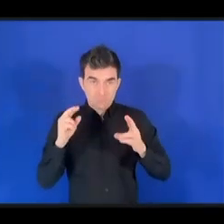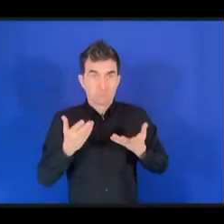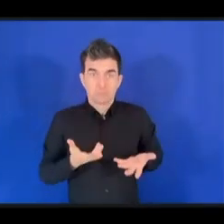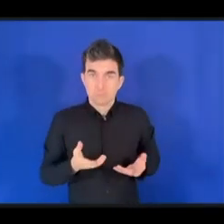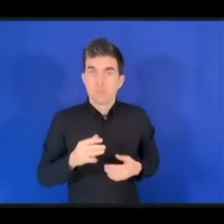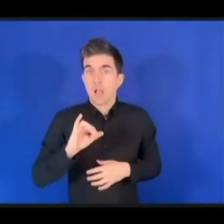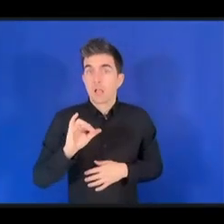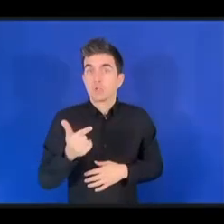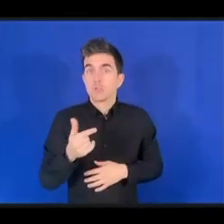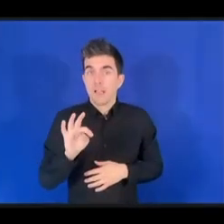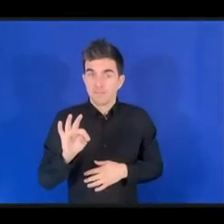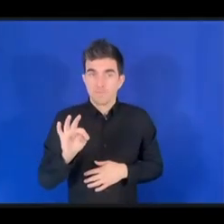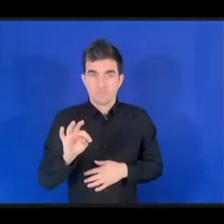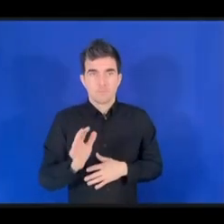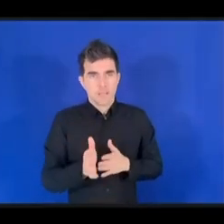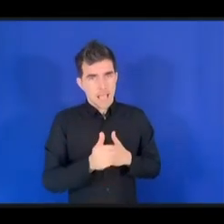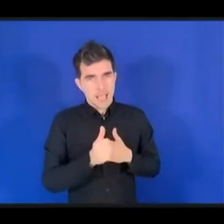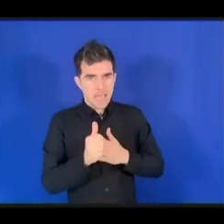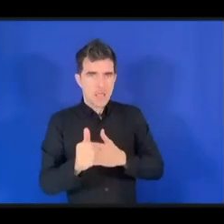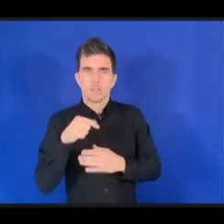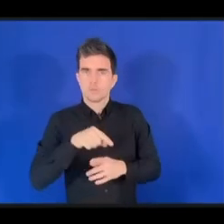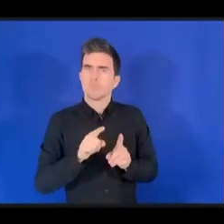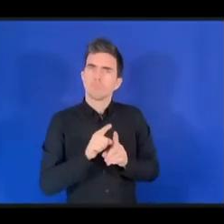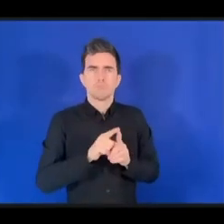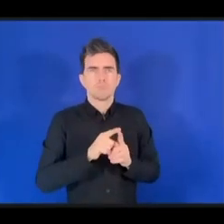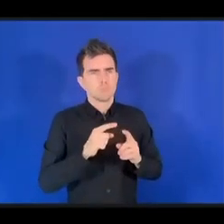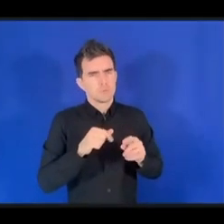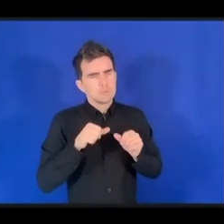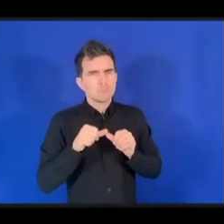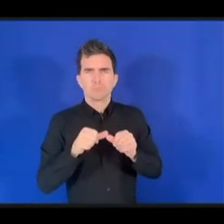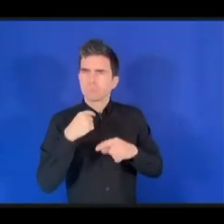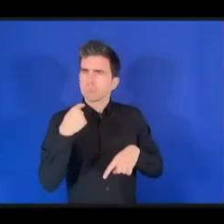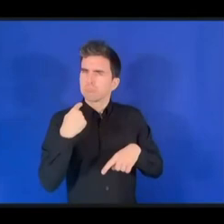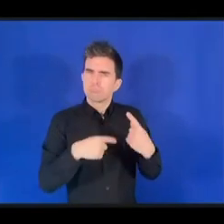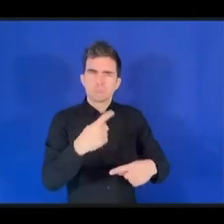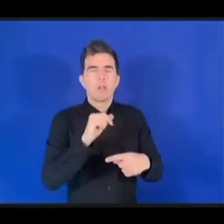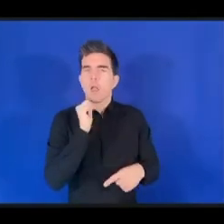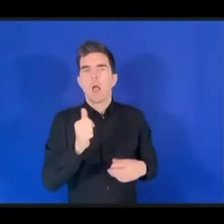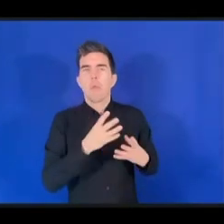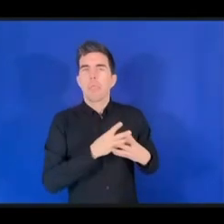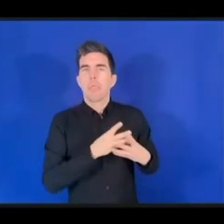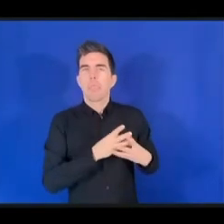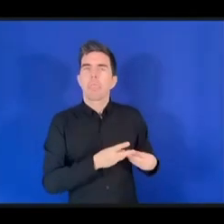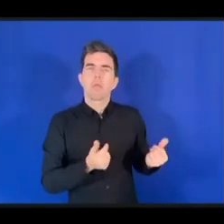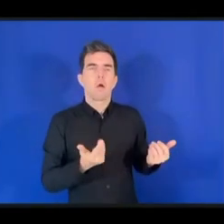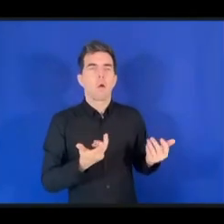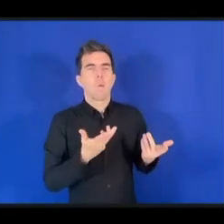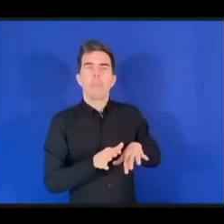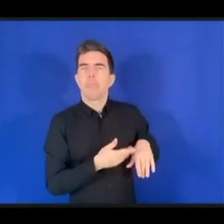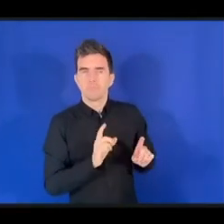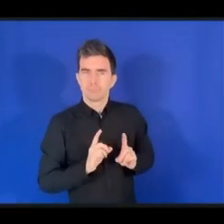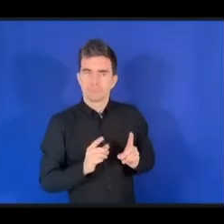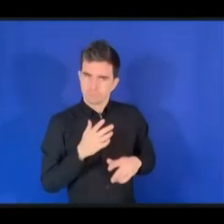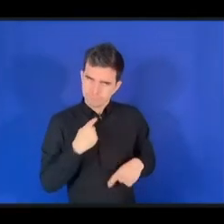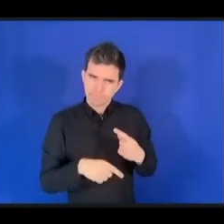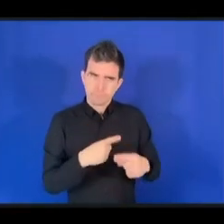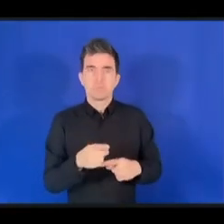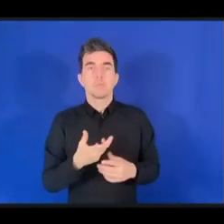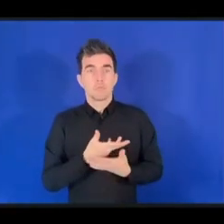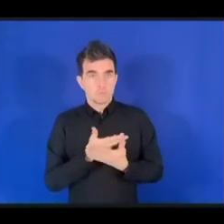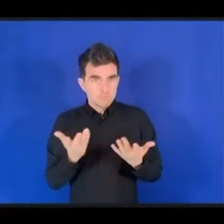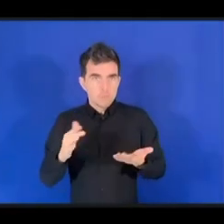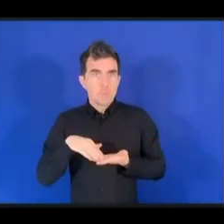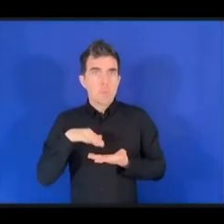は今回の日本のコミュニティの方々のおもありましての進展がと思い